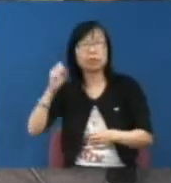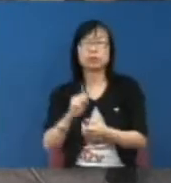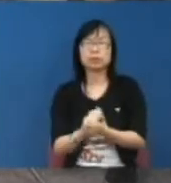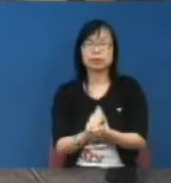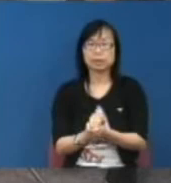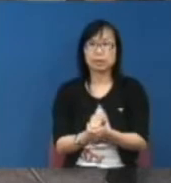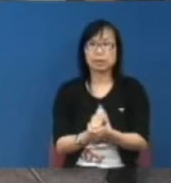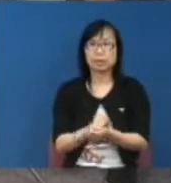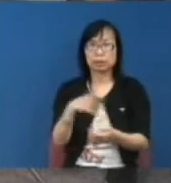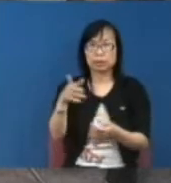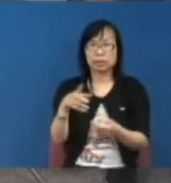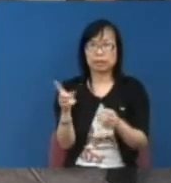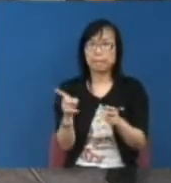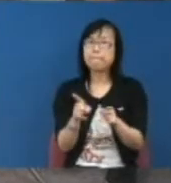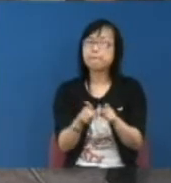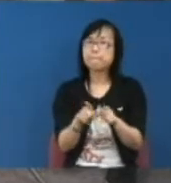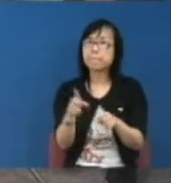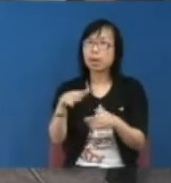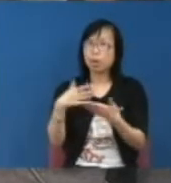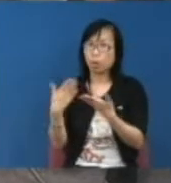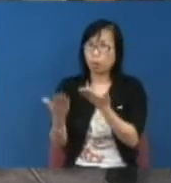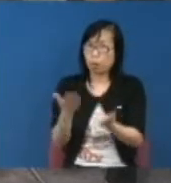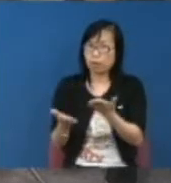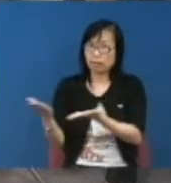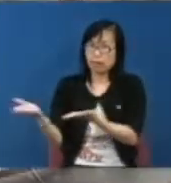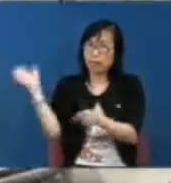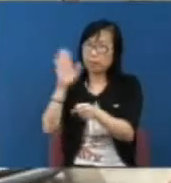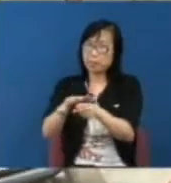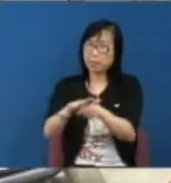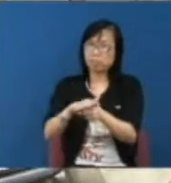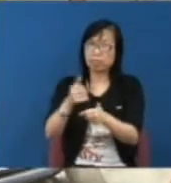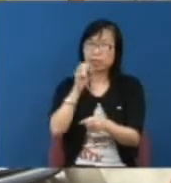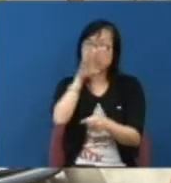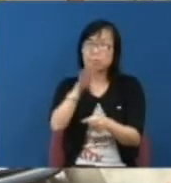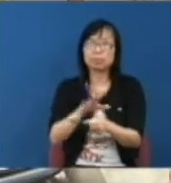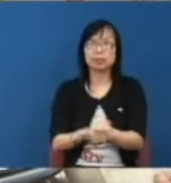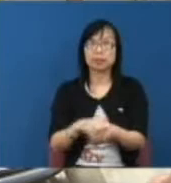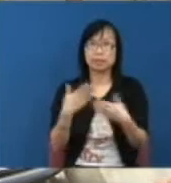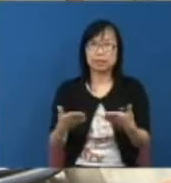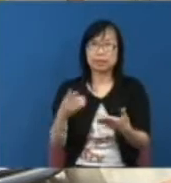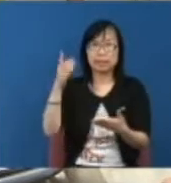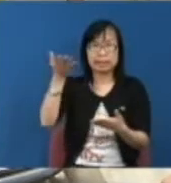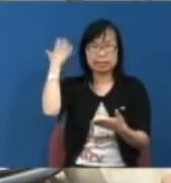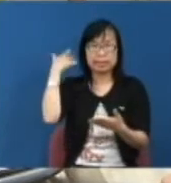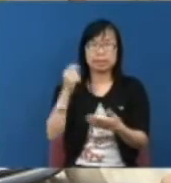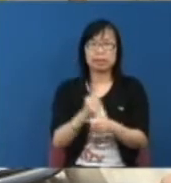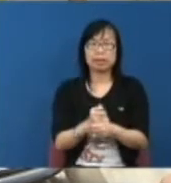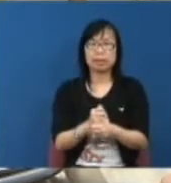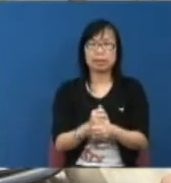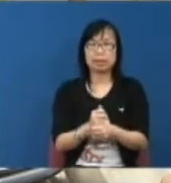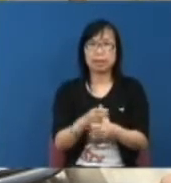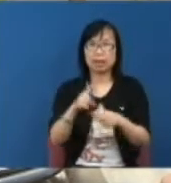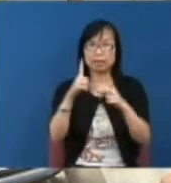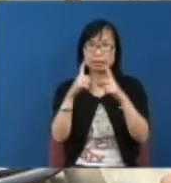個共識咁，或者阿蒲職師有冇補充啊？ 嗱，就咁嘅，因為我哋依上幾集咧都在市區嗰度